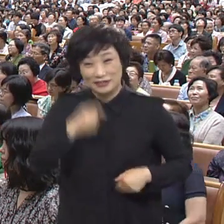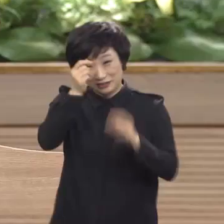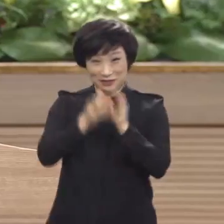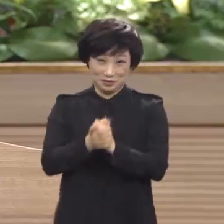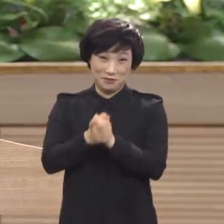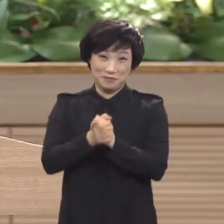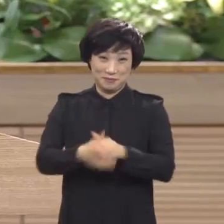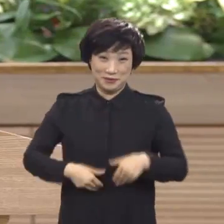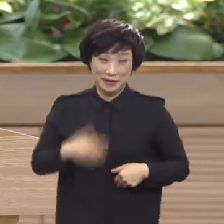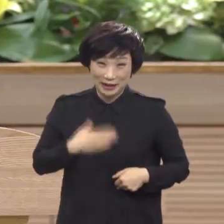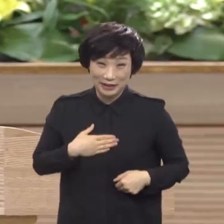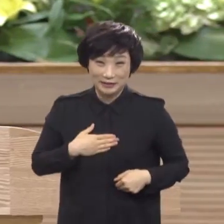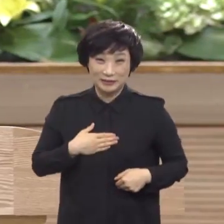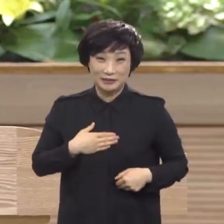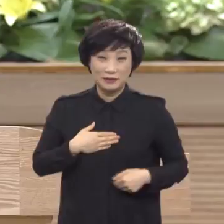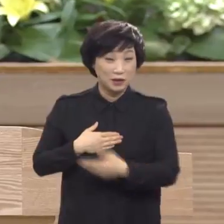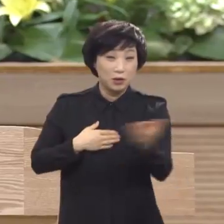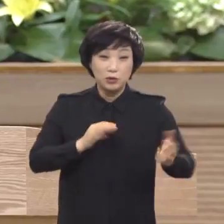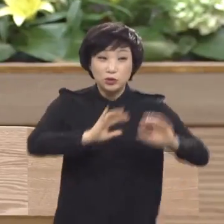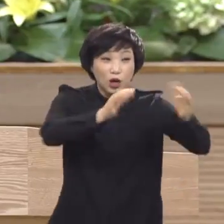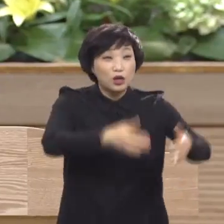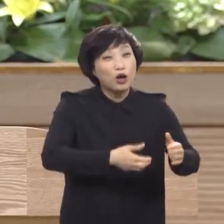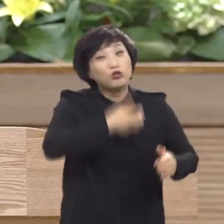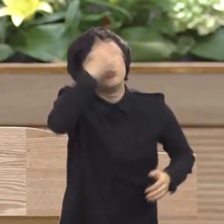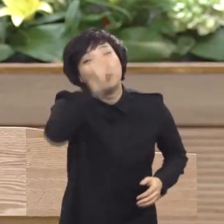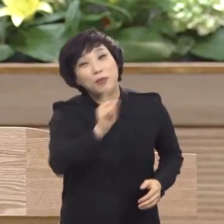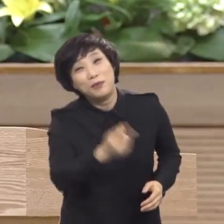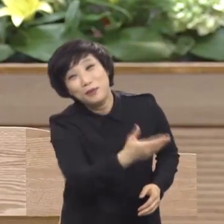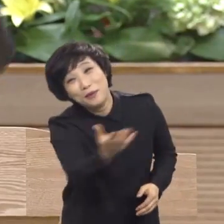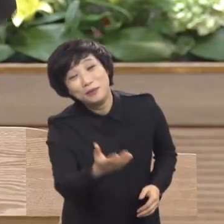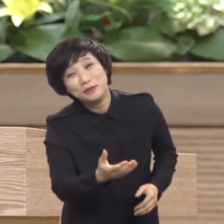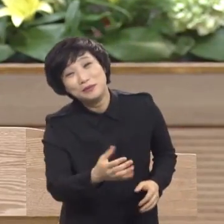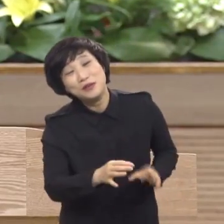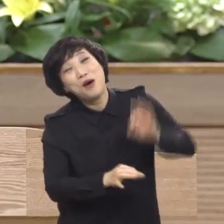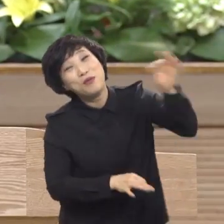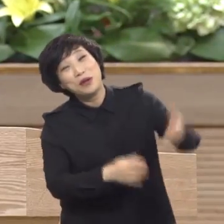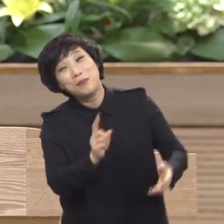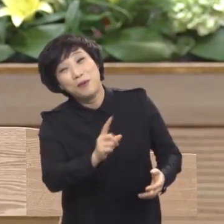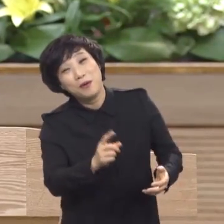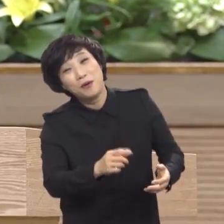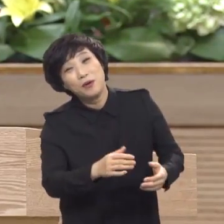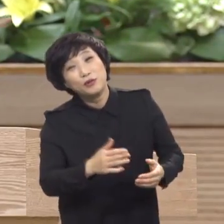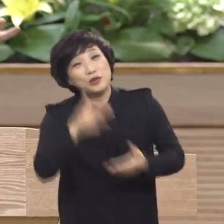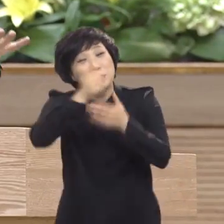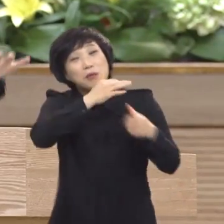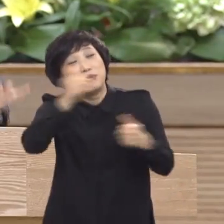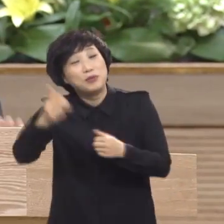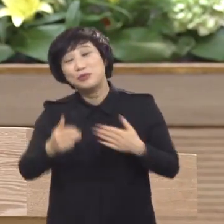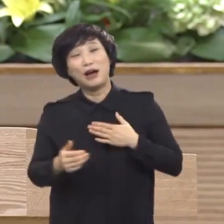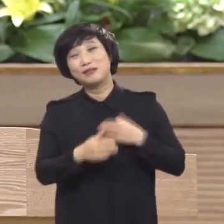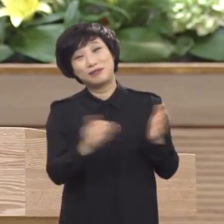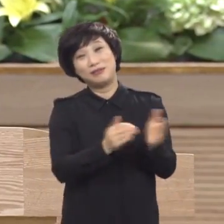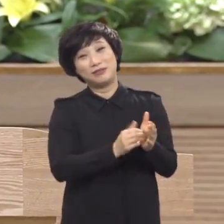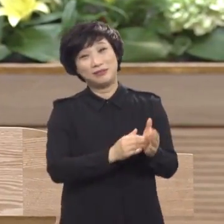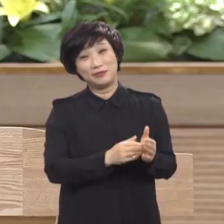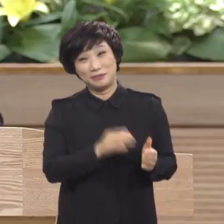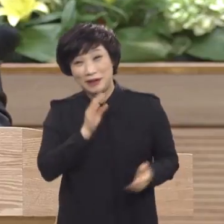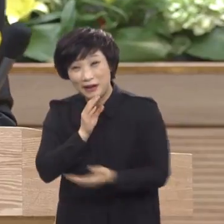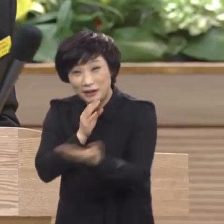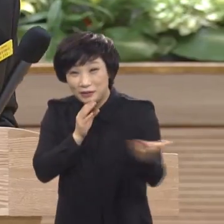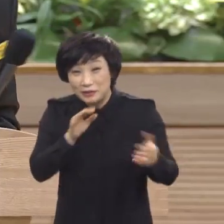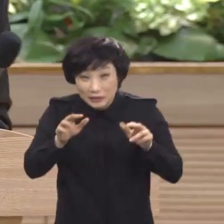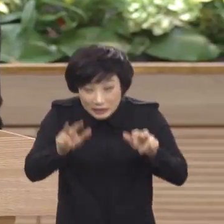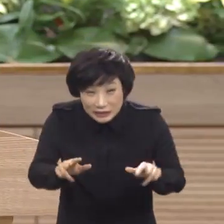기도. 이 세상에 무슨 소망이 있냐니까 부르는 순간에 끝인데, 그래서